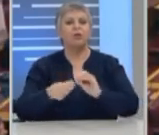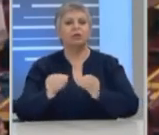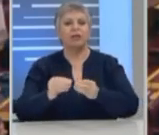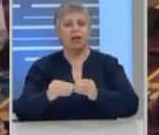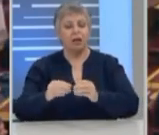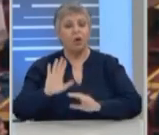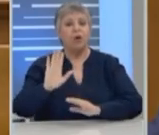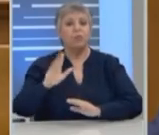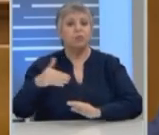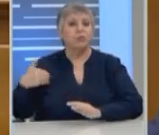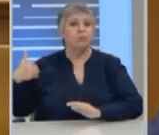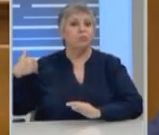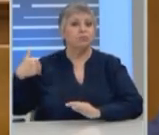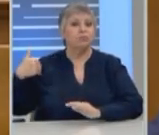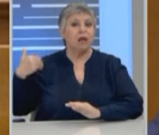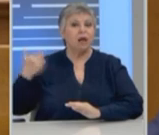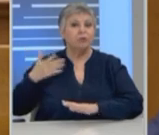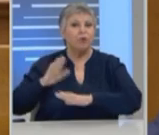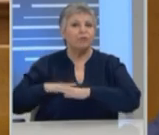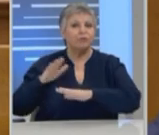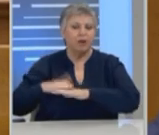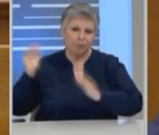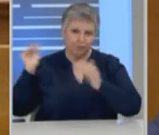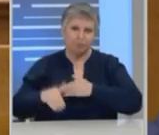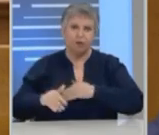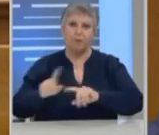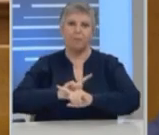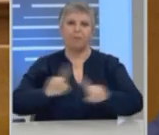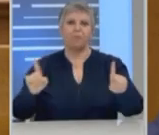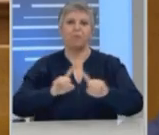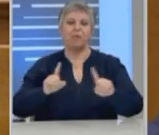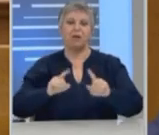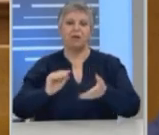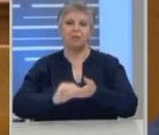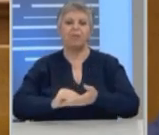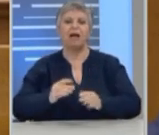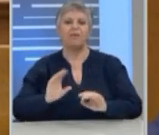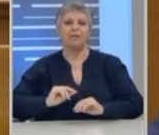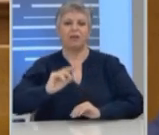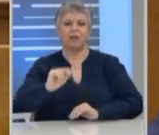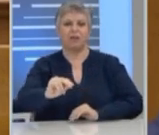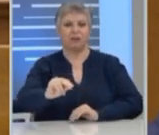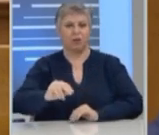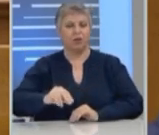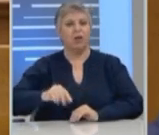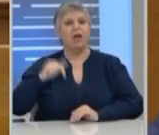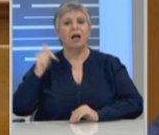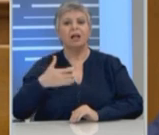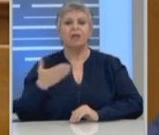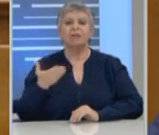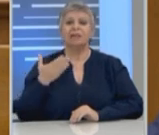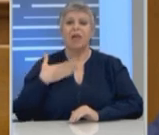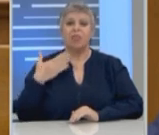οδήγησε στην κρίση. Πέρα και έξω από τον παραδοσιακό πελατιασμό, αλλά και μακριά από τις αιμονές